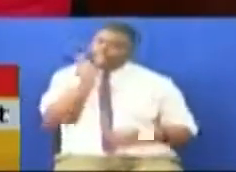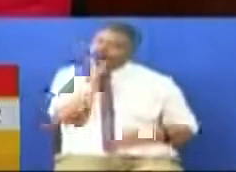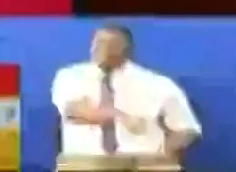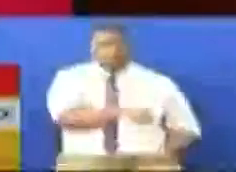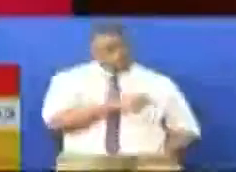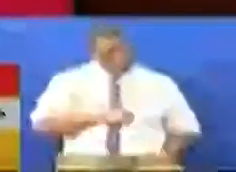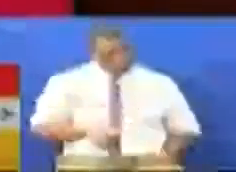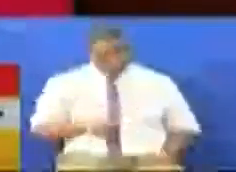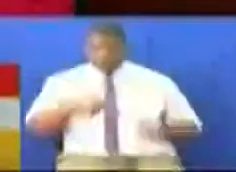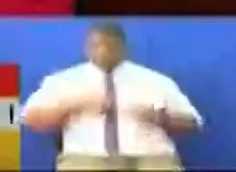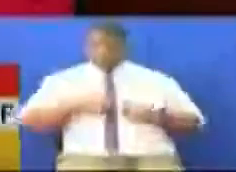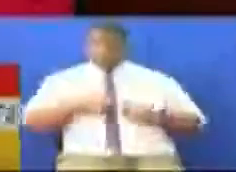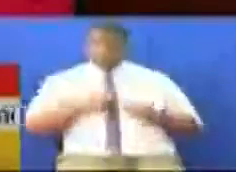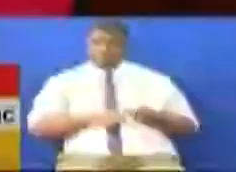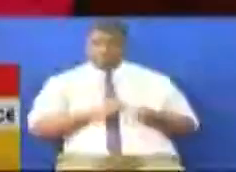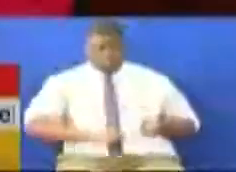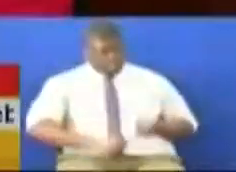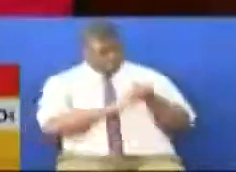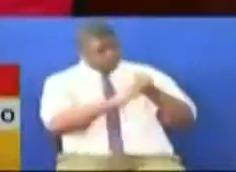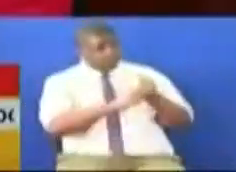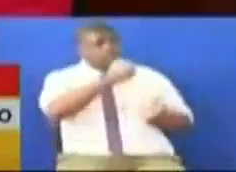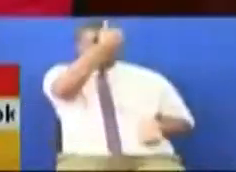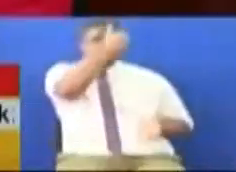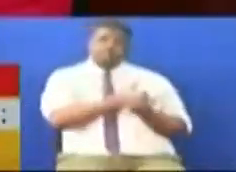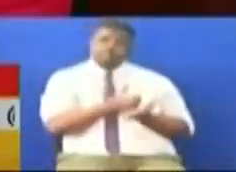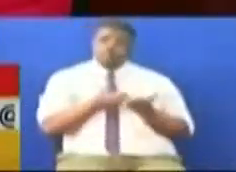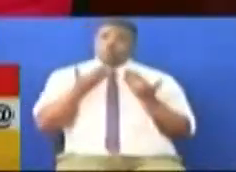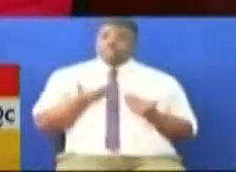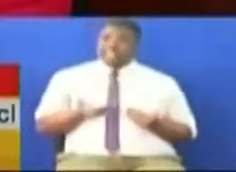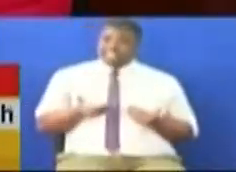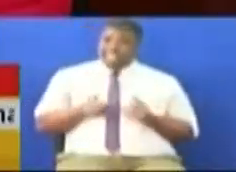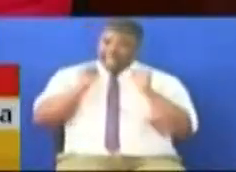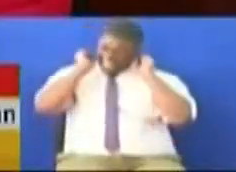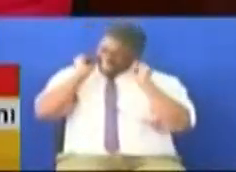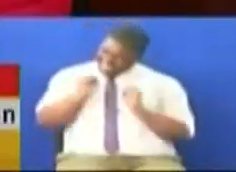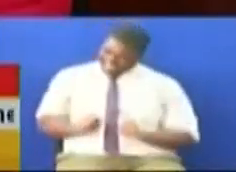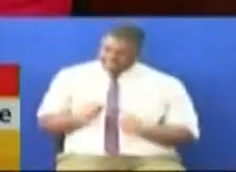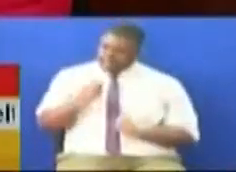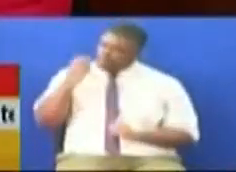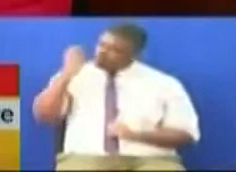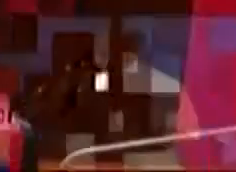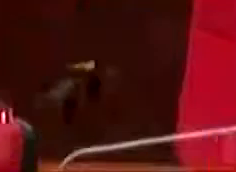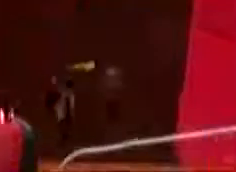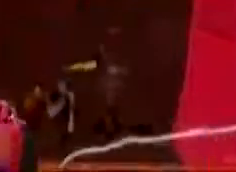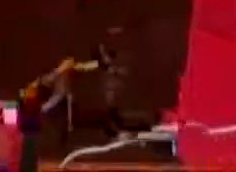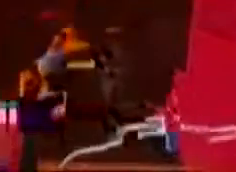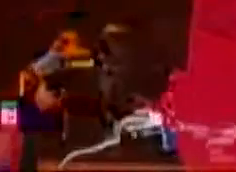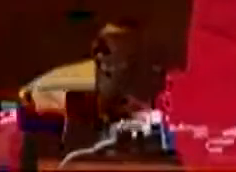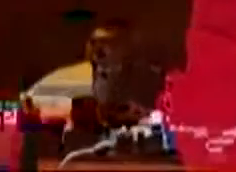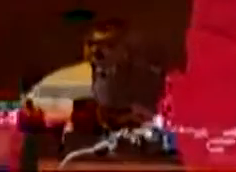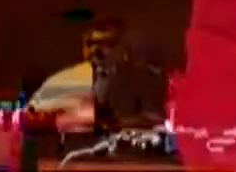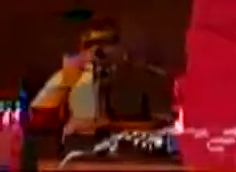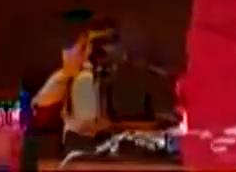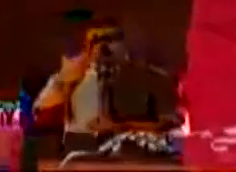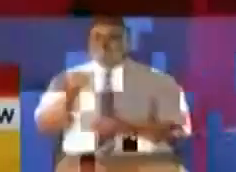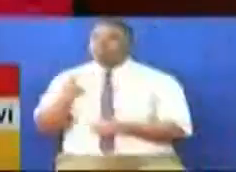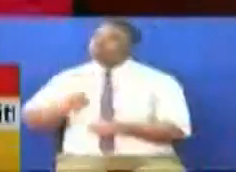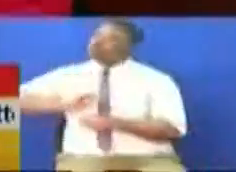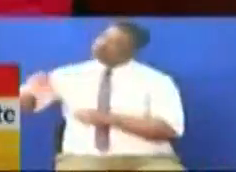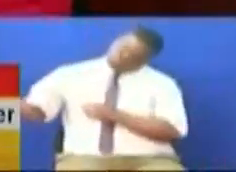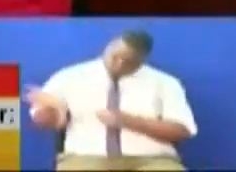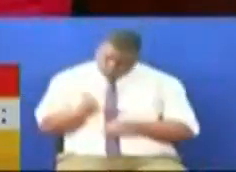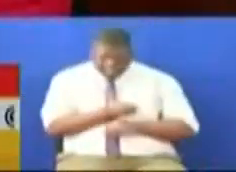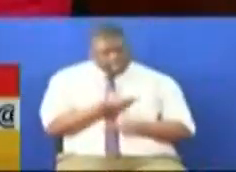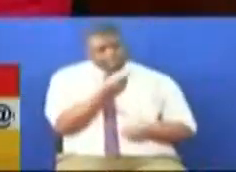Na mimi nasema naungana na maazimio, ni lazima sasa wale watu waende watafutwe na wakamatwe, tuone ni watu gani wanaweza kurudisha hicho kiwango